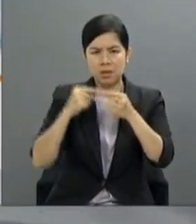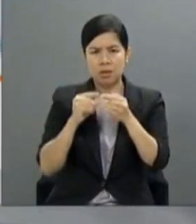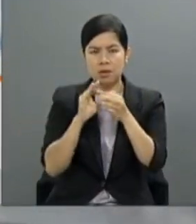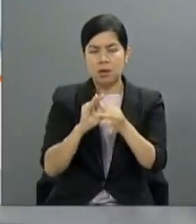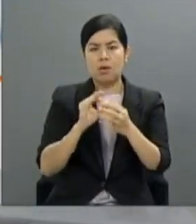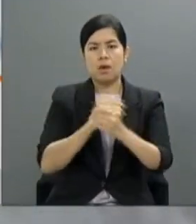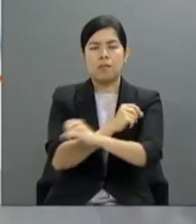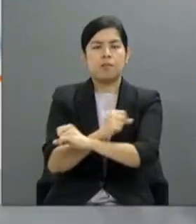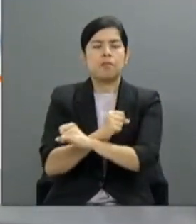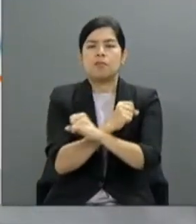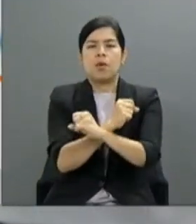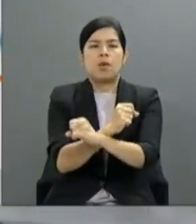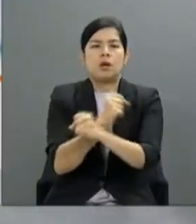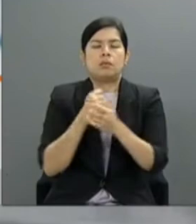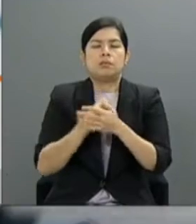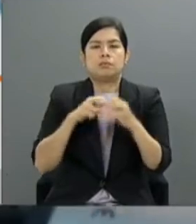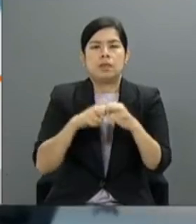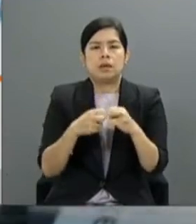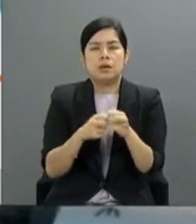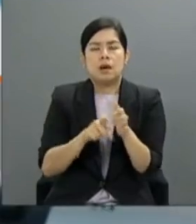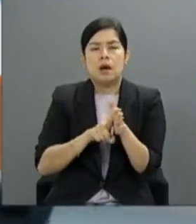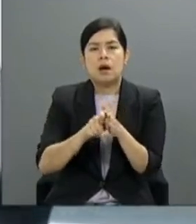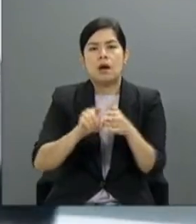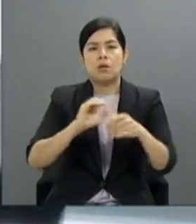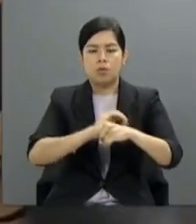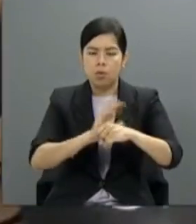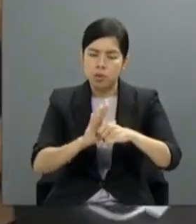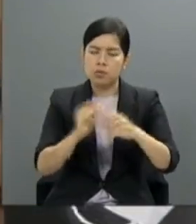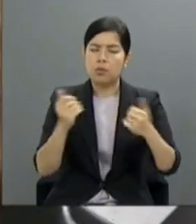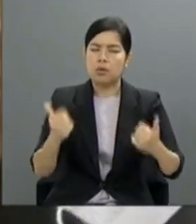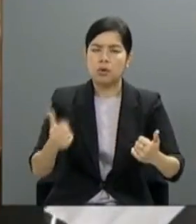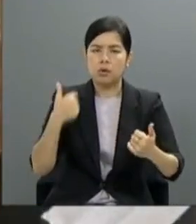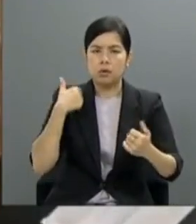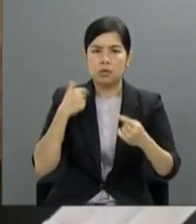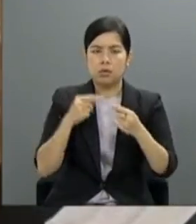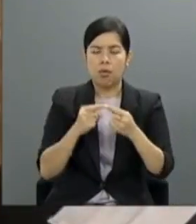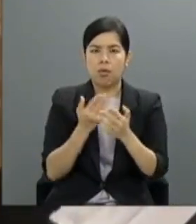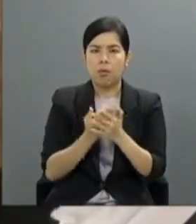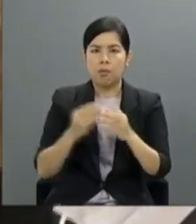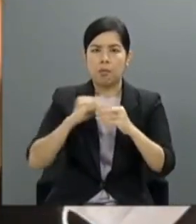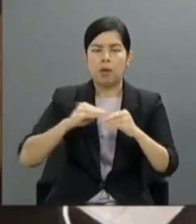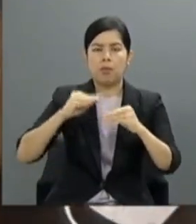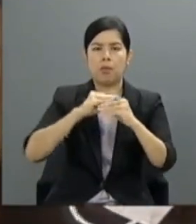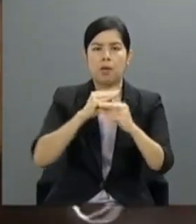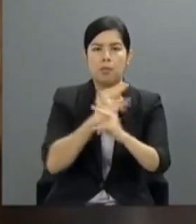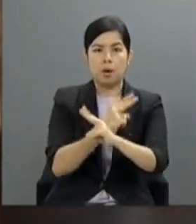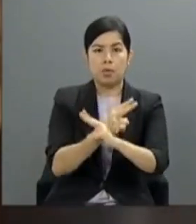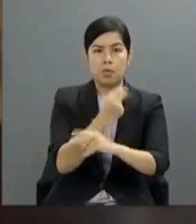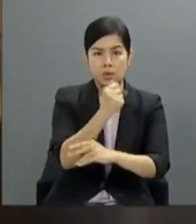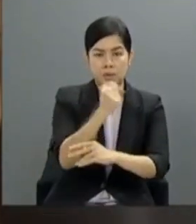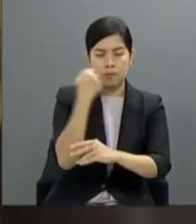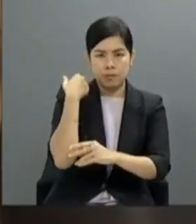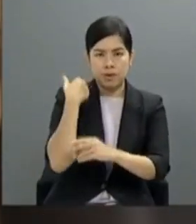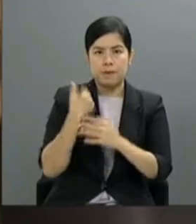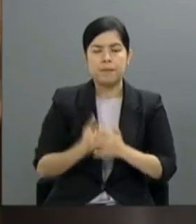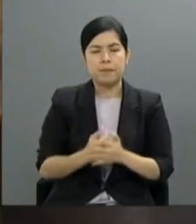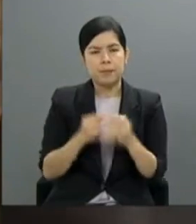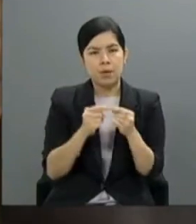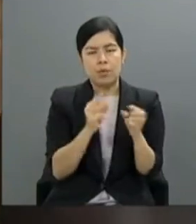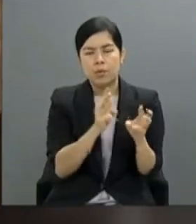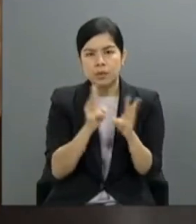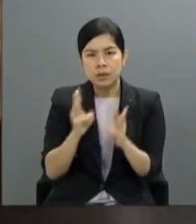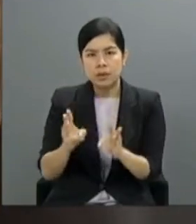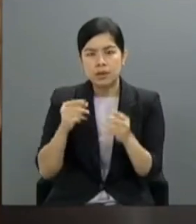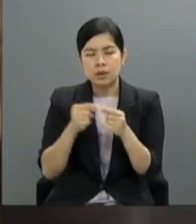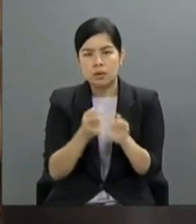ฤตหน้ากากอนามัยขาดแคลนและราคาพุ่งสูงเป็น10เท่าซึ่งถือว่าเป็นทางเลือกเพื่อทดแทนการทำความสะอาดเชื้อด้วยการ